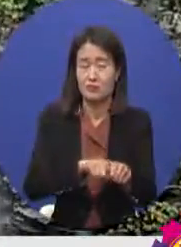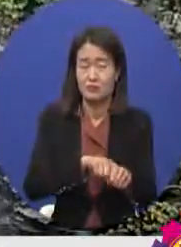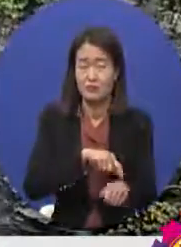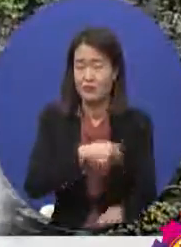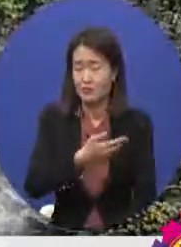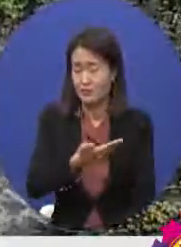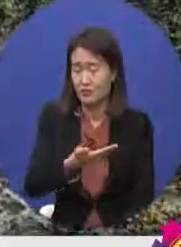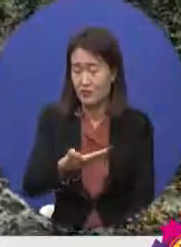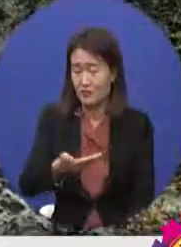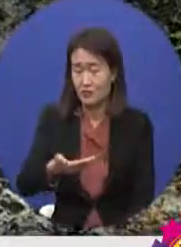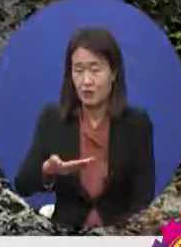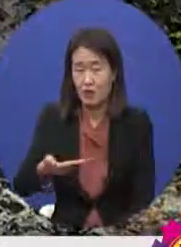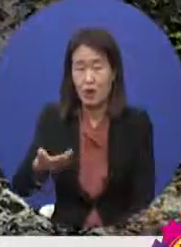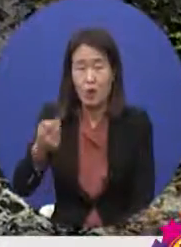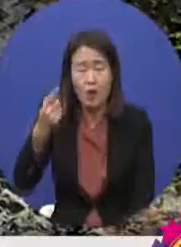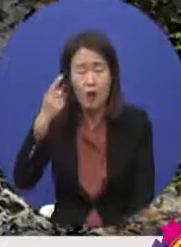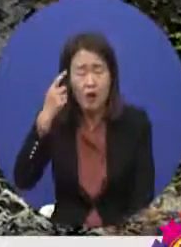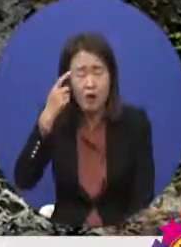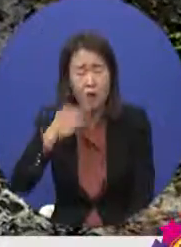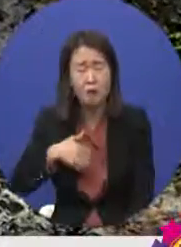가는 줄